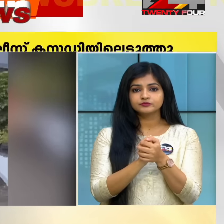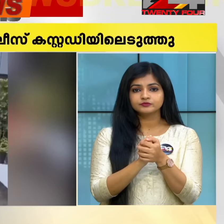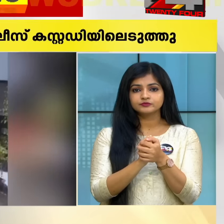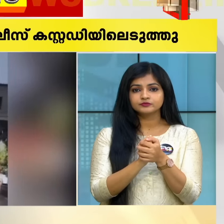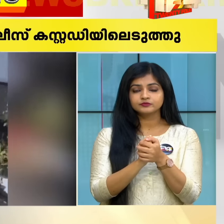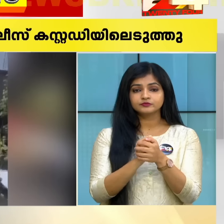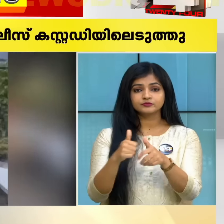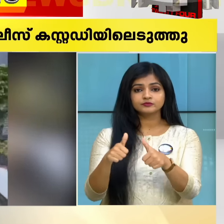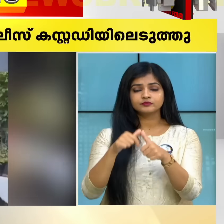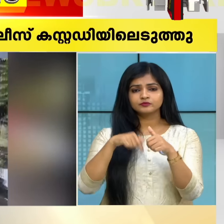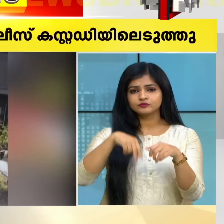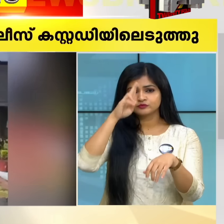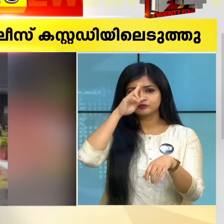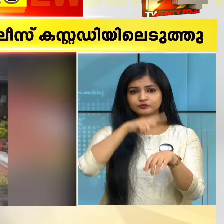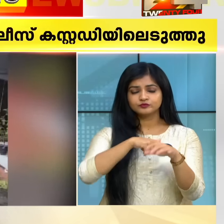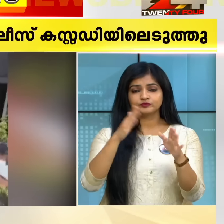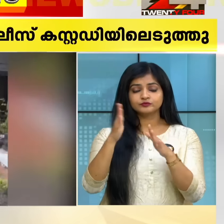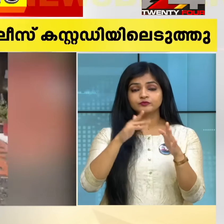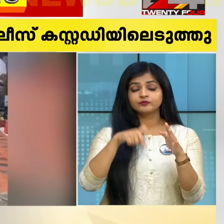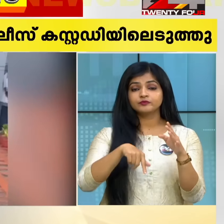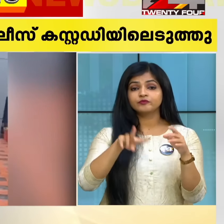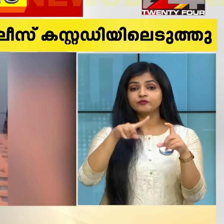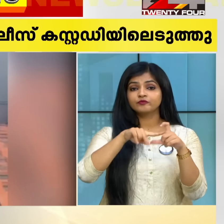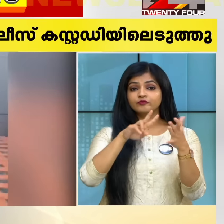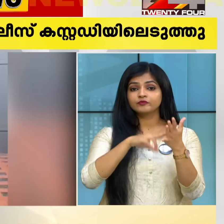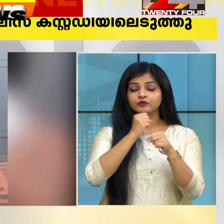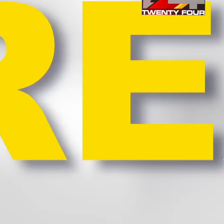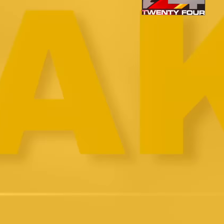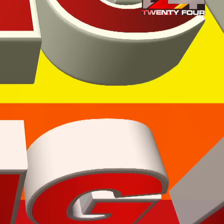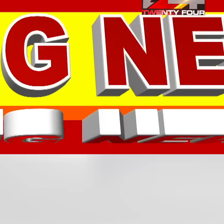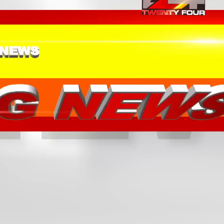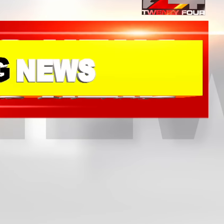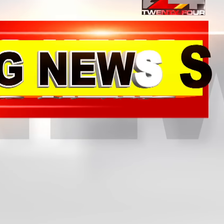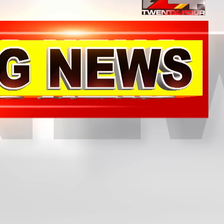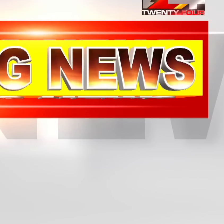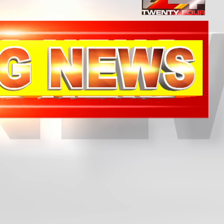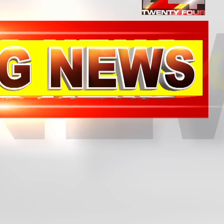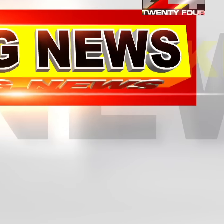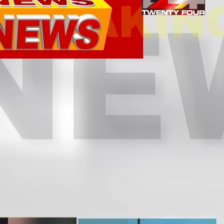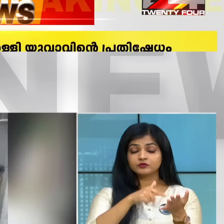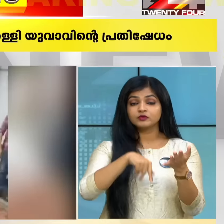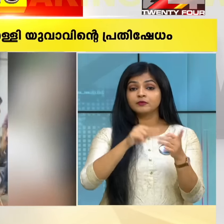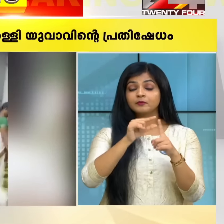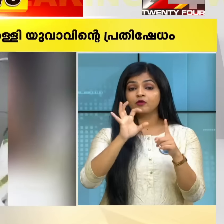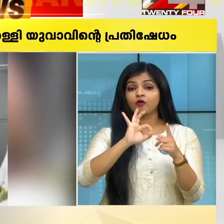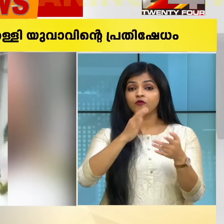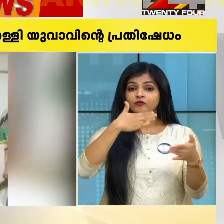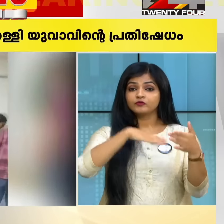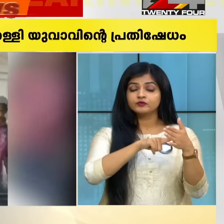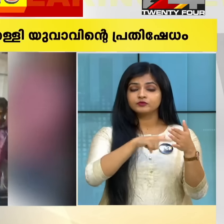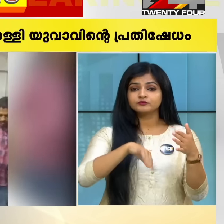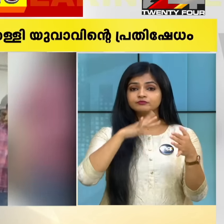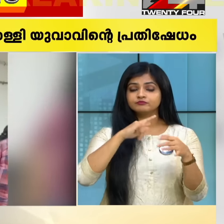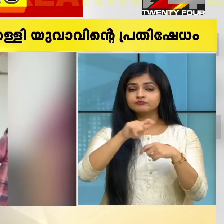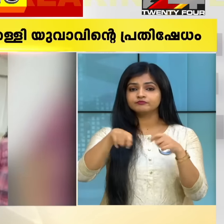ഉമേഷ്, ഇന്ന് ഉച്ചയോടുകൂടിയാണ് വെങ്ങോല സ്വദേശിയായ അനൂപ് എന്ന വ്യക്തി പഞ്ചായത്തിനകത്ത് മാലിന്യക്കെട്ട് അവിടെ